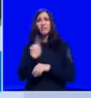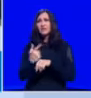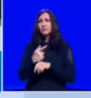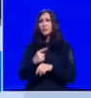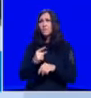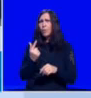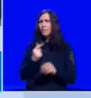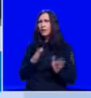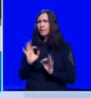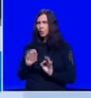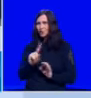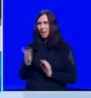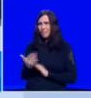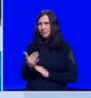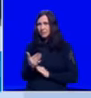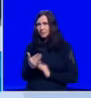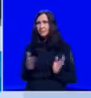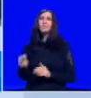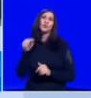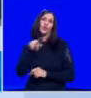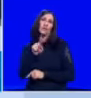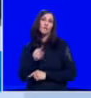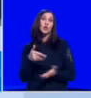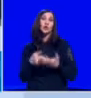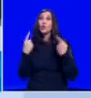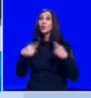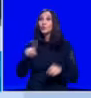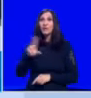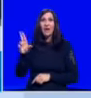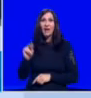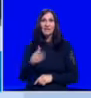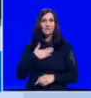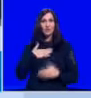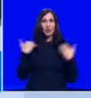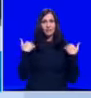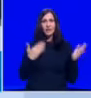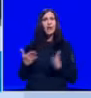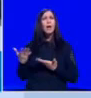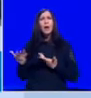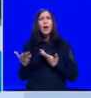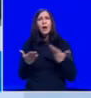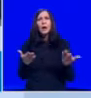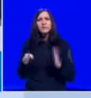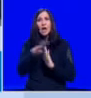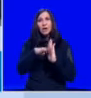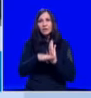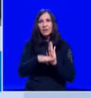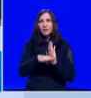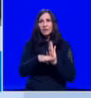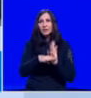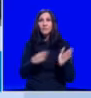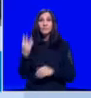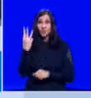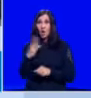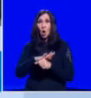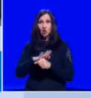половина. Тоест не бързат, всичко е наред. И второ... То тук въпрос е защо другите не казват своите кандидати. Какви са критериите, под които, на които... Три основни критерия.